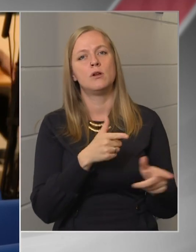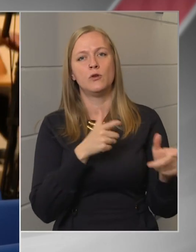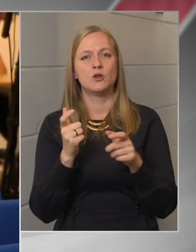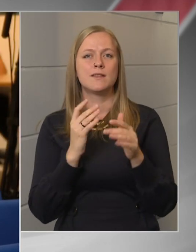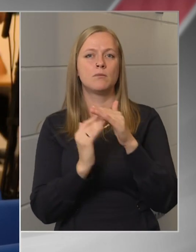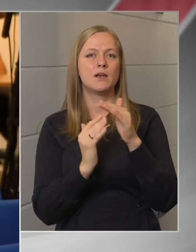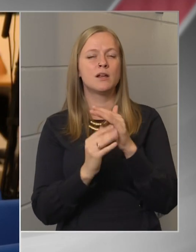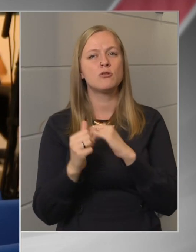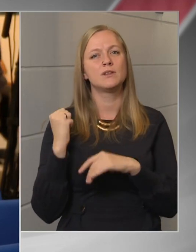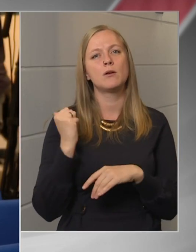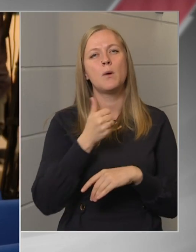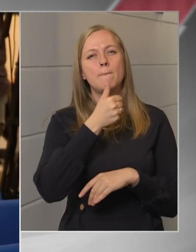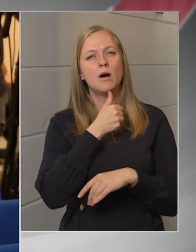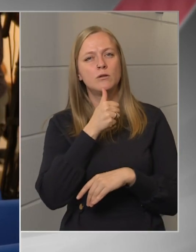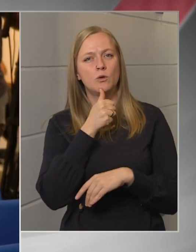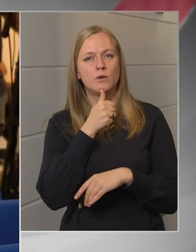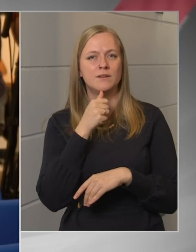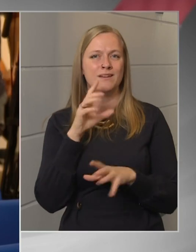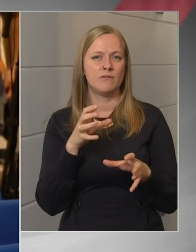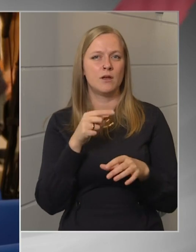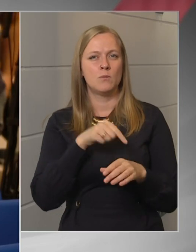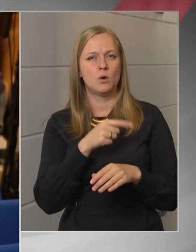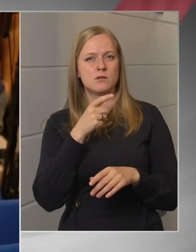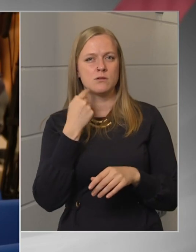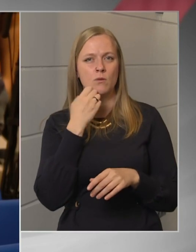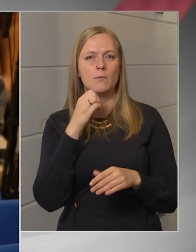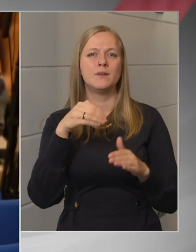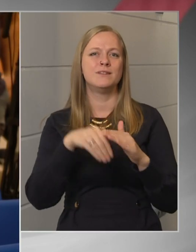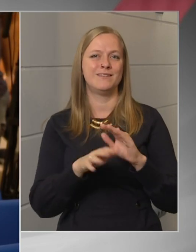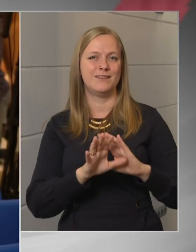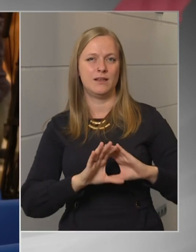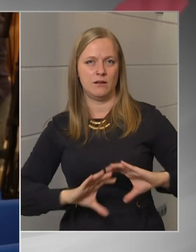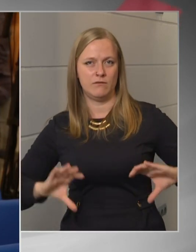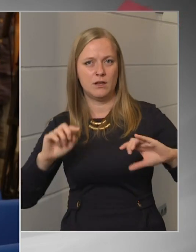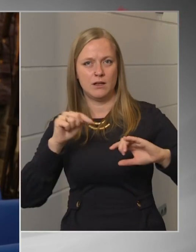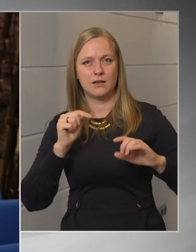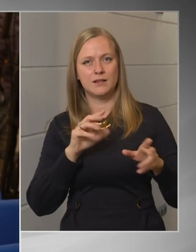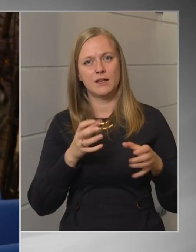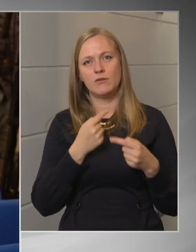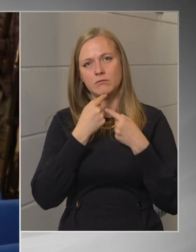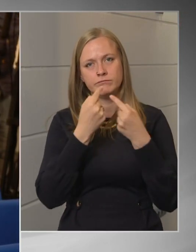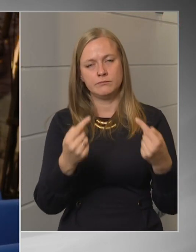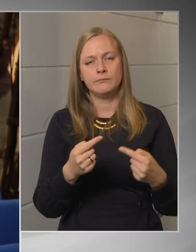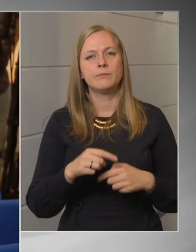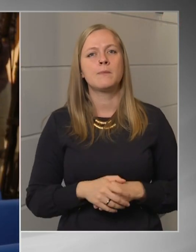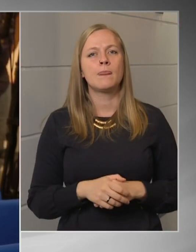rtv.com, az délvidéki tévé íradása szerint azt mondták, hogy